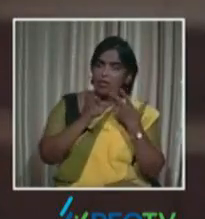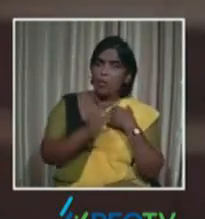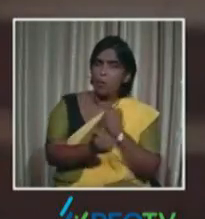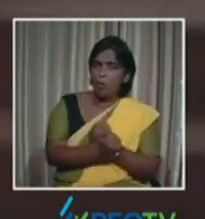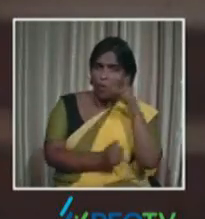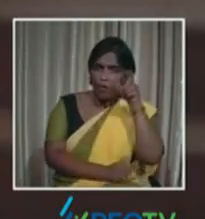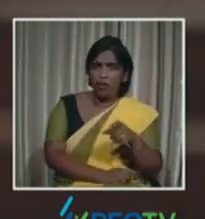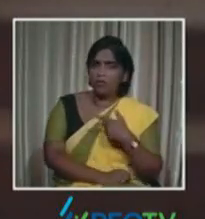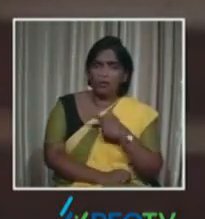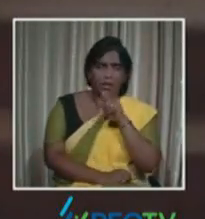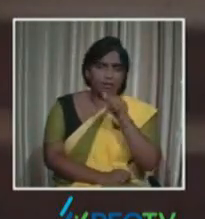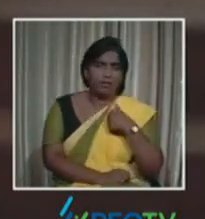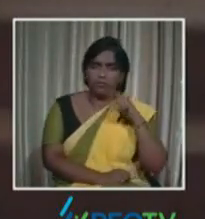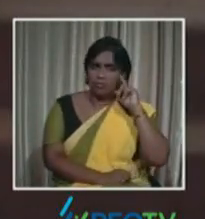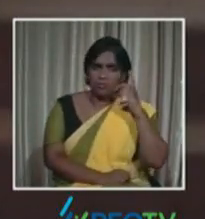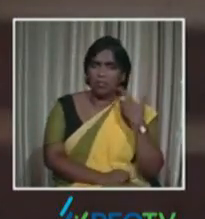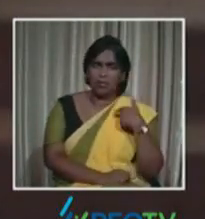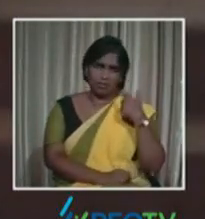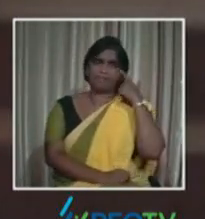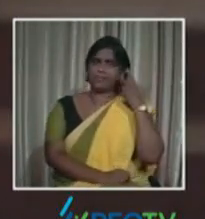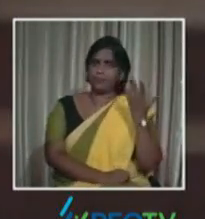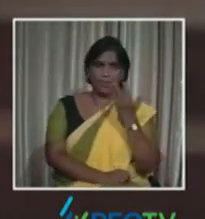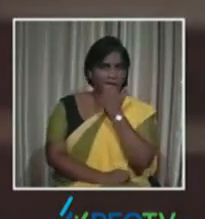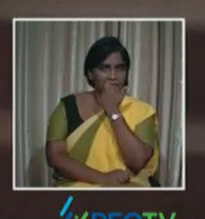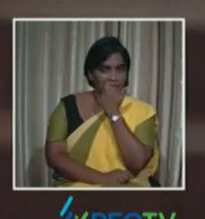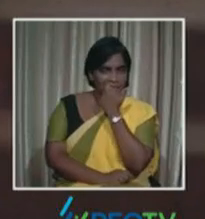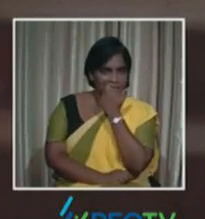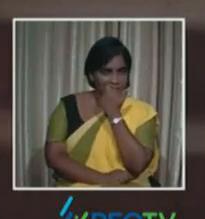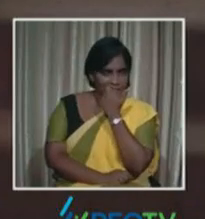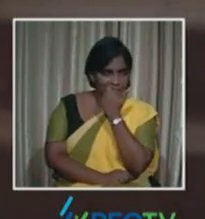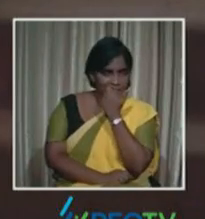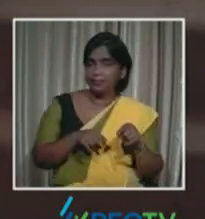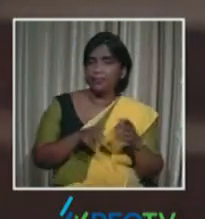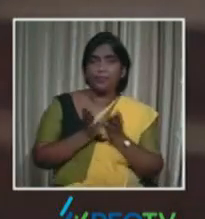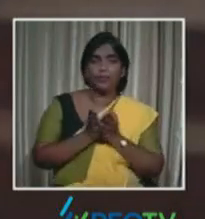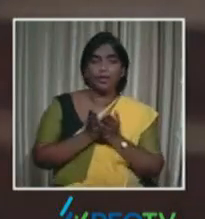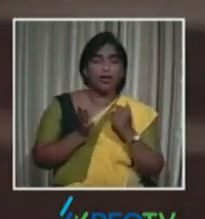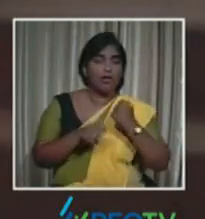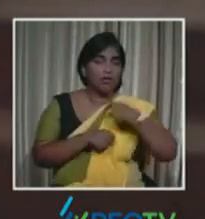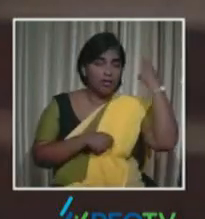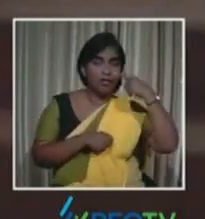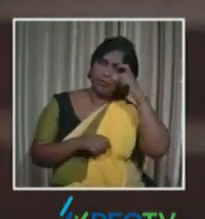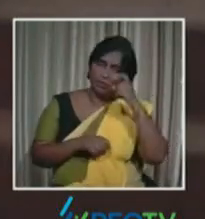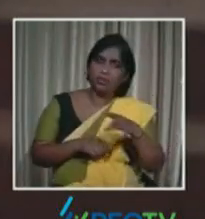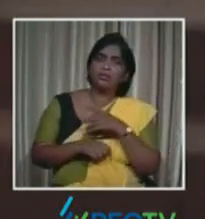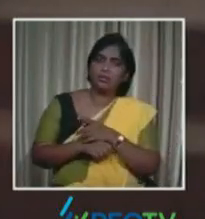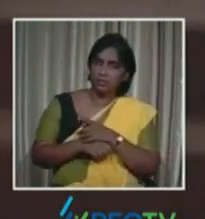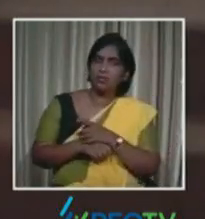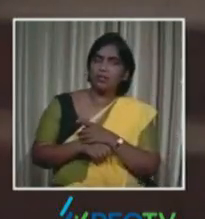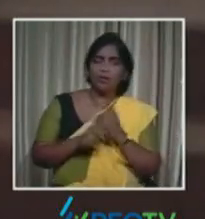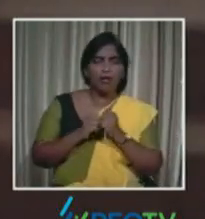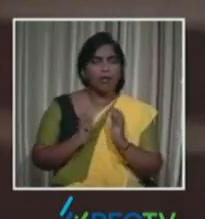නිලධාරියෙක්ද කියන එක කොහොමද කියන එක මම දන්නේ නැහැ මට දැන් තේරිච්ච දේ තමයි එතුමා ඒ කාරණාව කිව්වම ඒ ගැටලුව කෝල් ෆේස් එකේ තිබිච්ච විරෝධතාවය